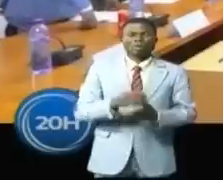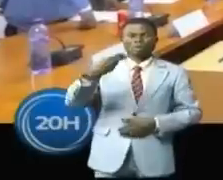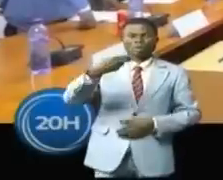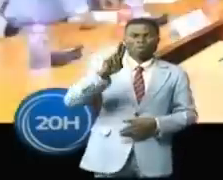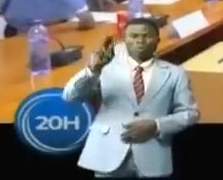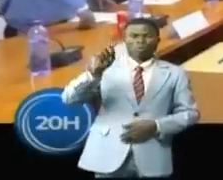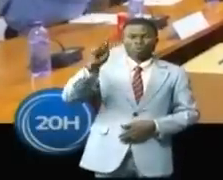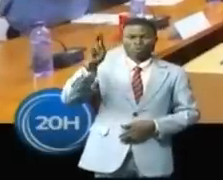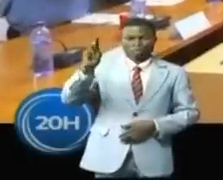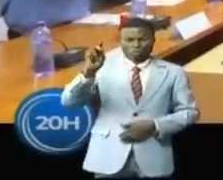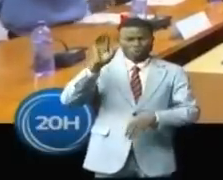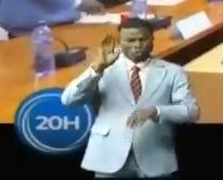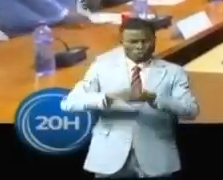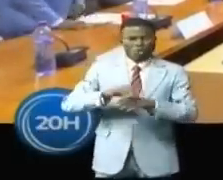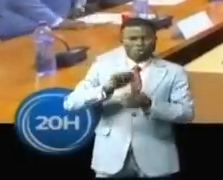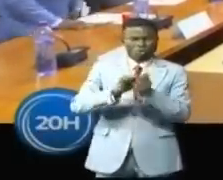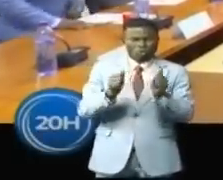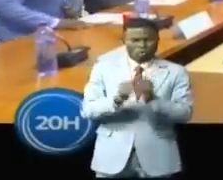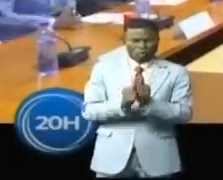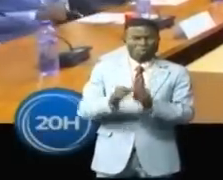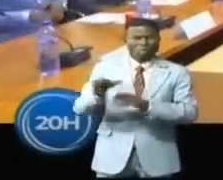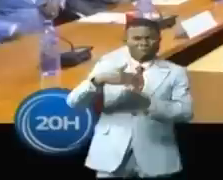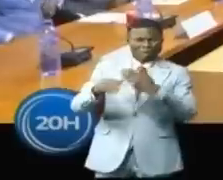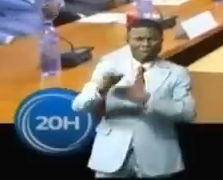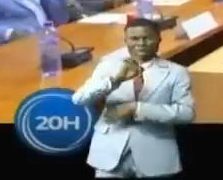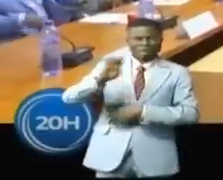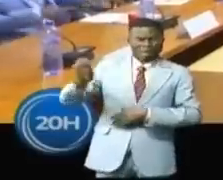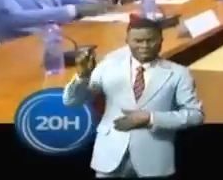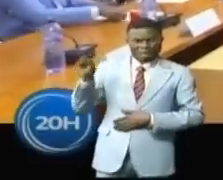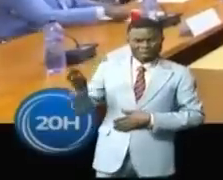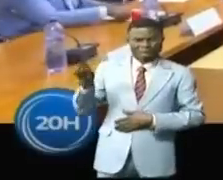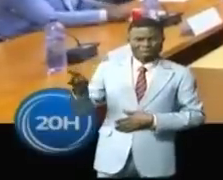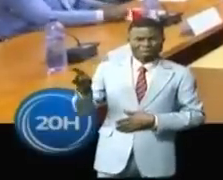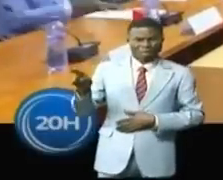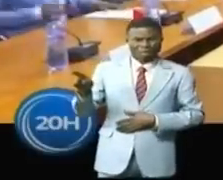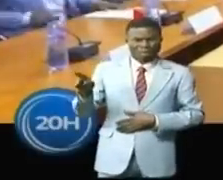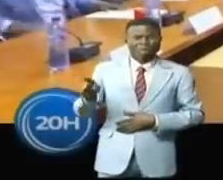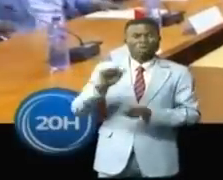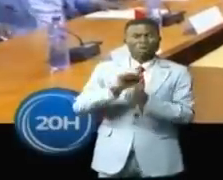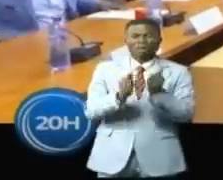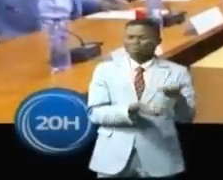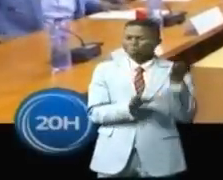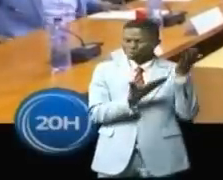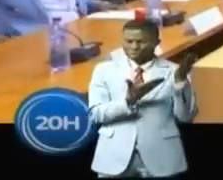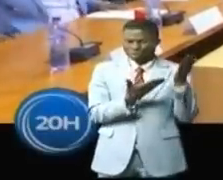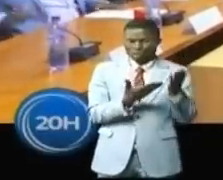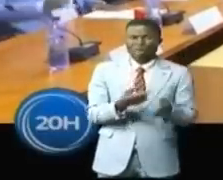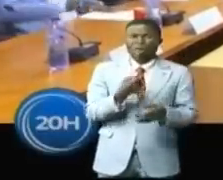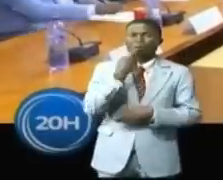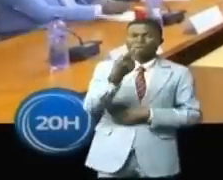situation sécuritaire dans la partie orientale de la République démocratique du Congo, préoccupation soumise